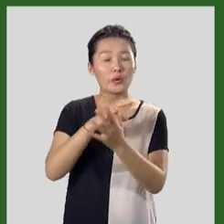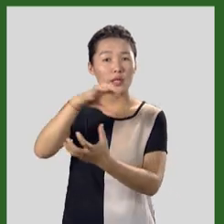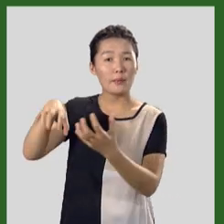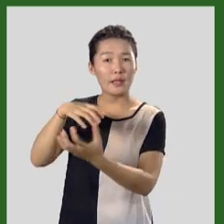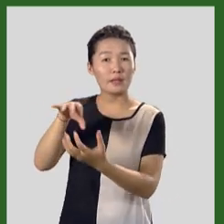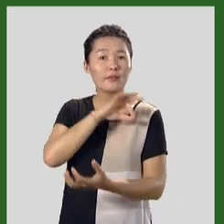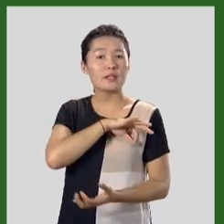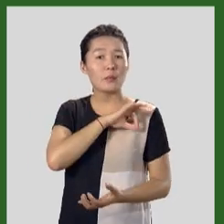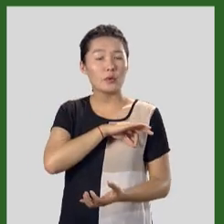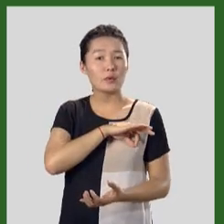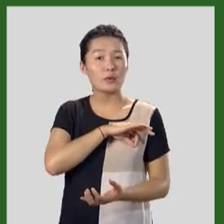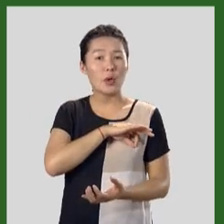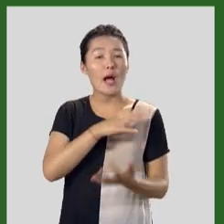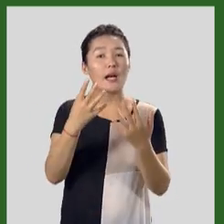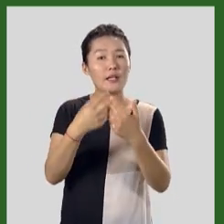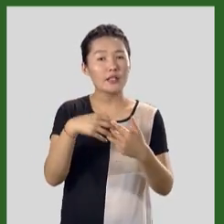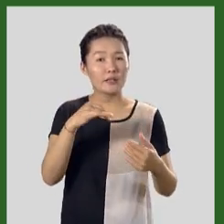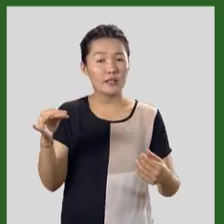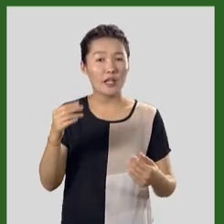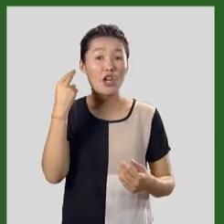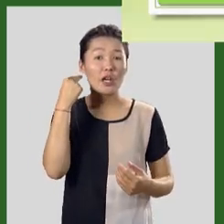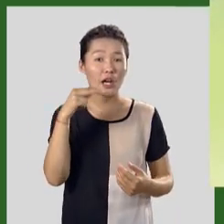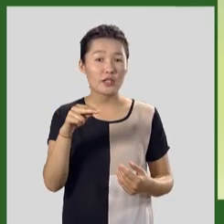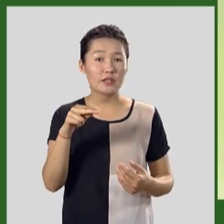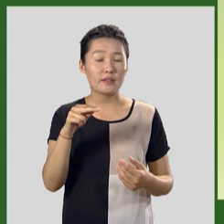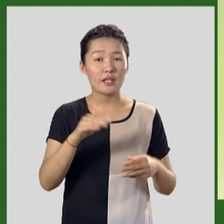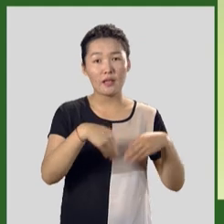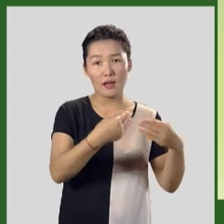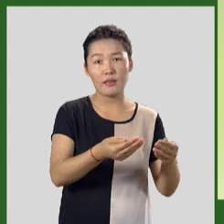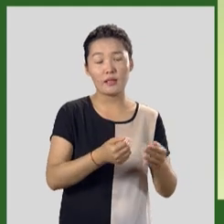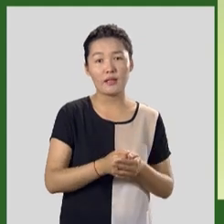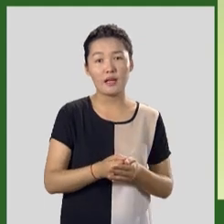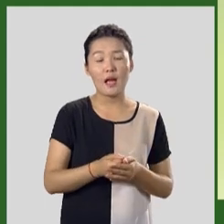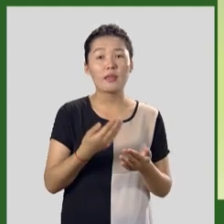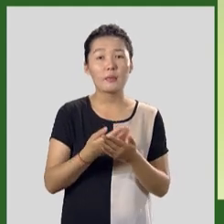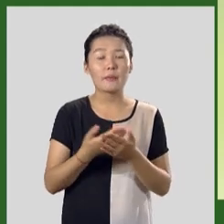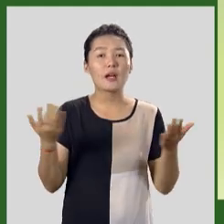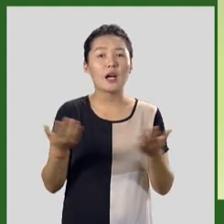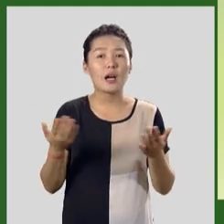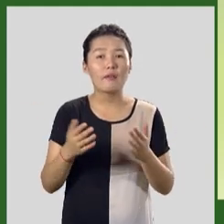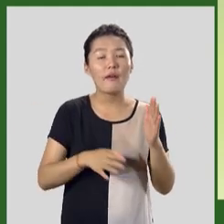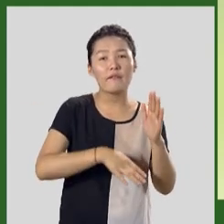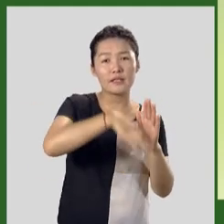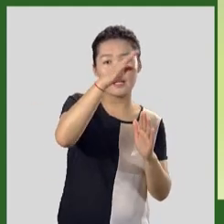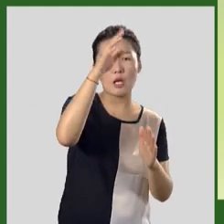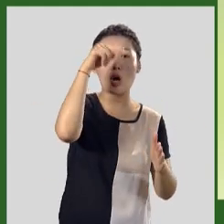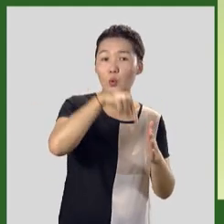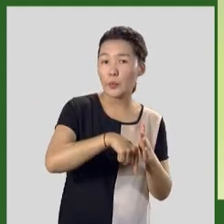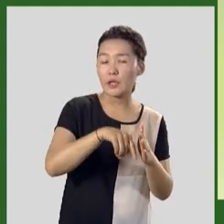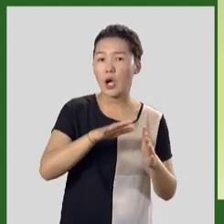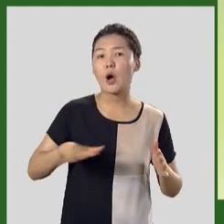и качественные данные. Например, какова высота или глубина, площадь